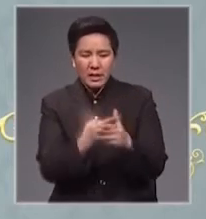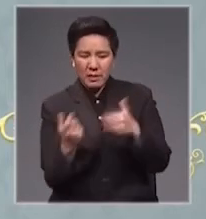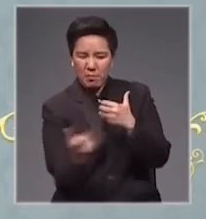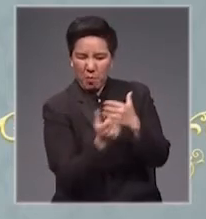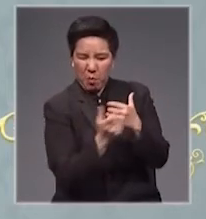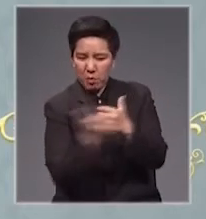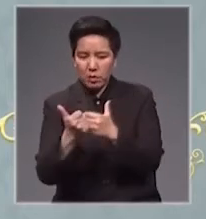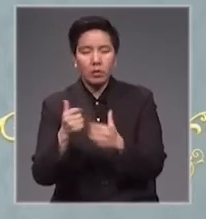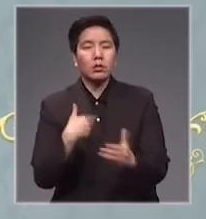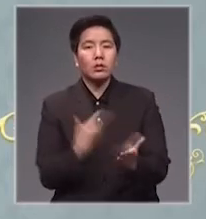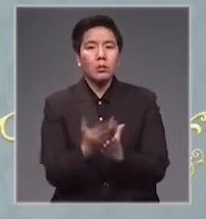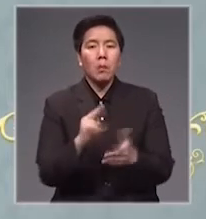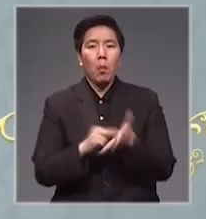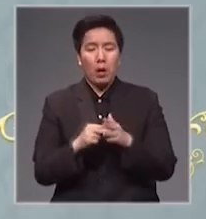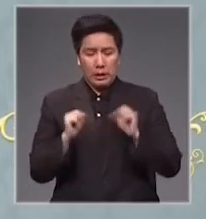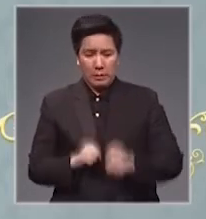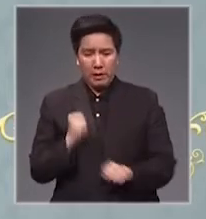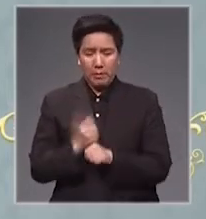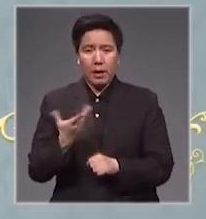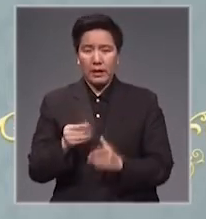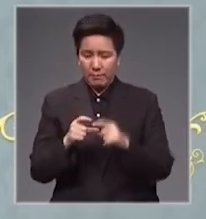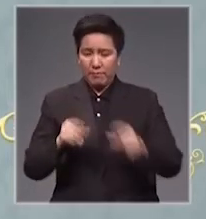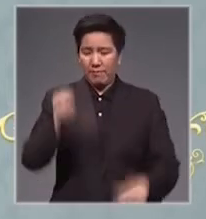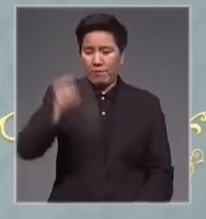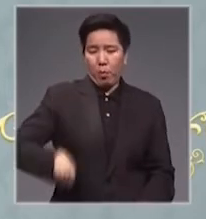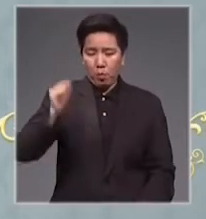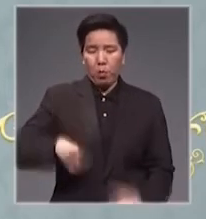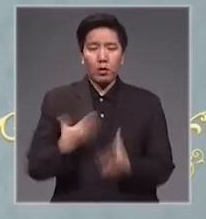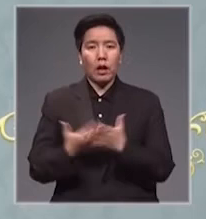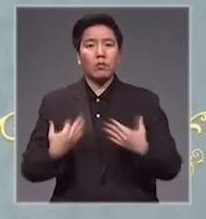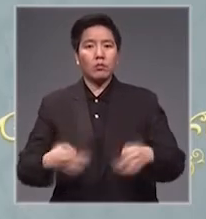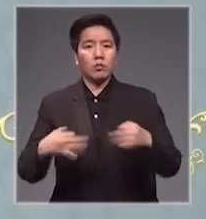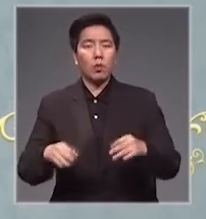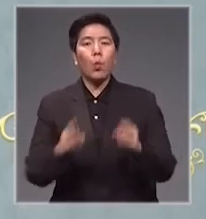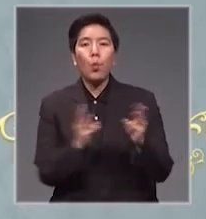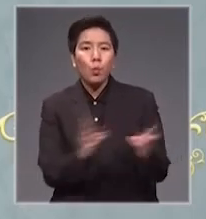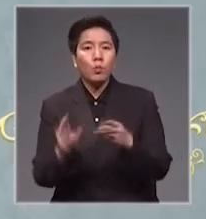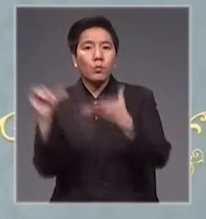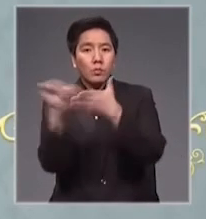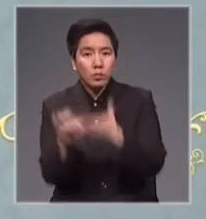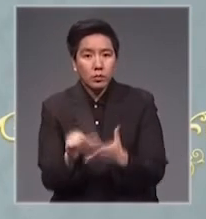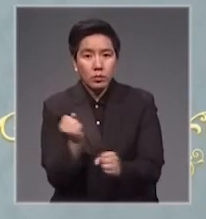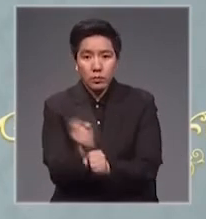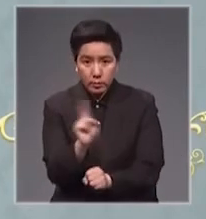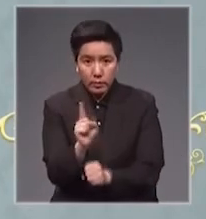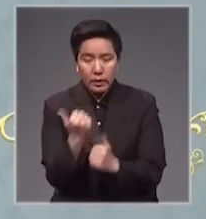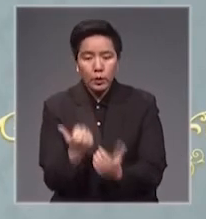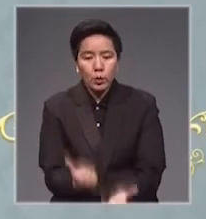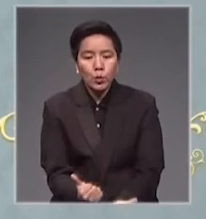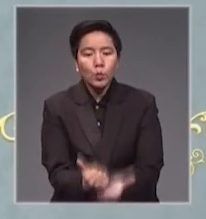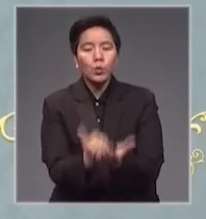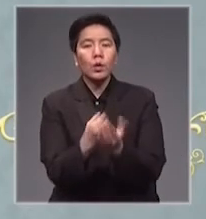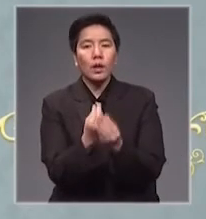ดความสามารถของตัวเองใช้บัตรเครดิตยังไม่ระมัดระวังเราจะมีวิธีบรรเทาเหล่านั้นได้อย่างไรนะครับเพื่อจะช่วยเขาให้เขามีราย